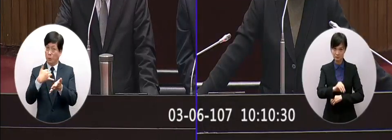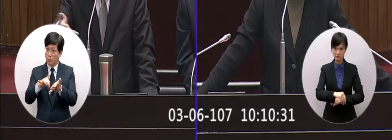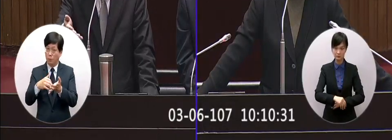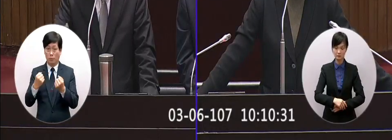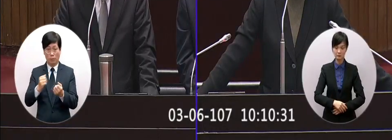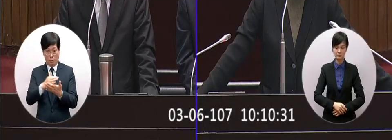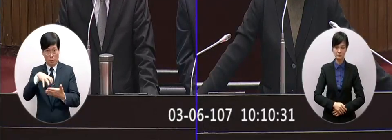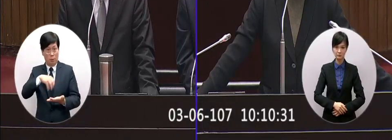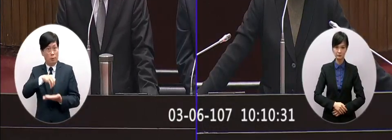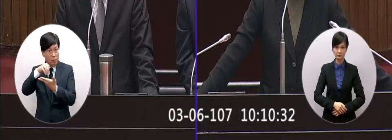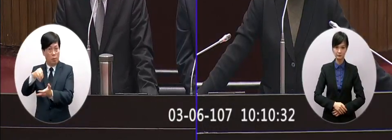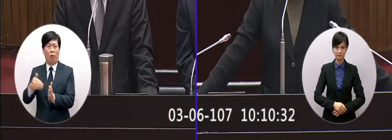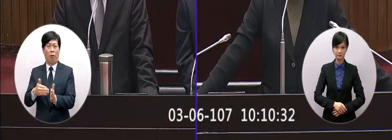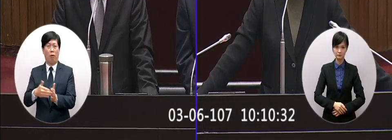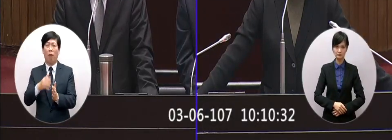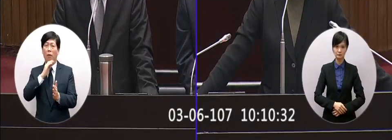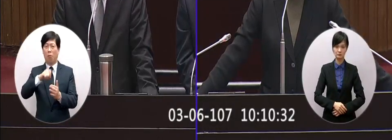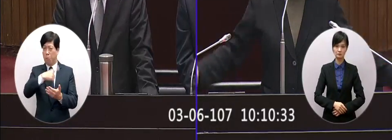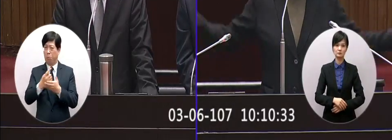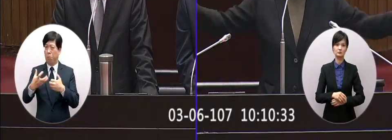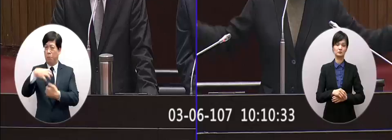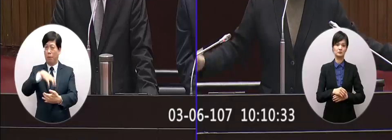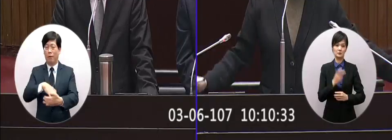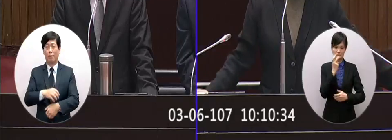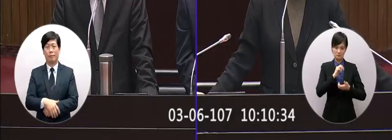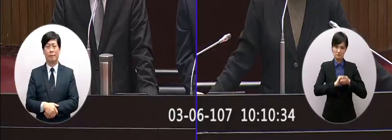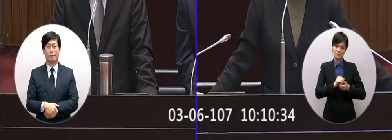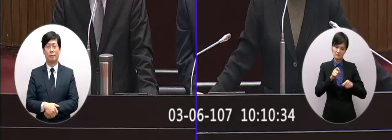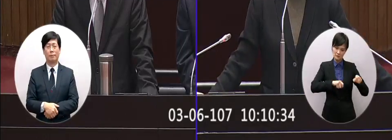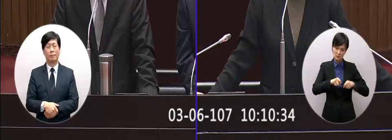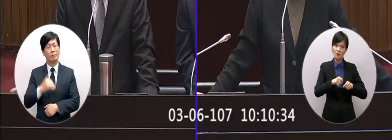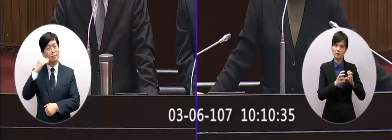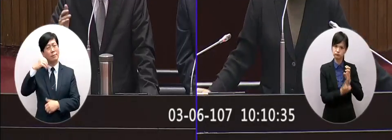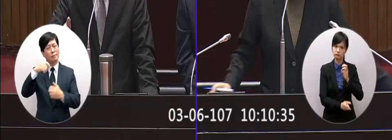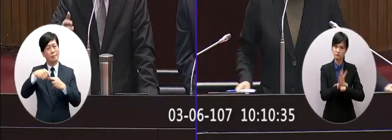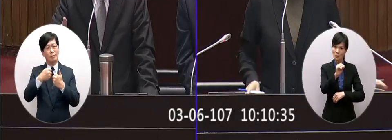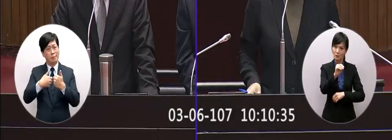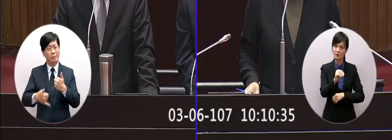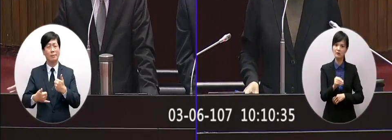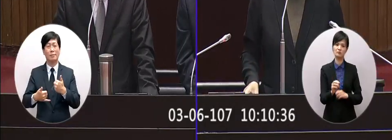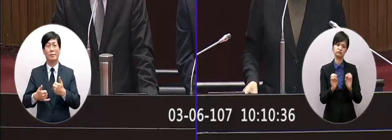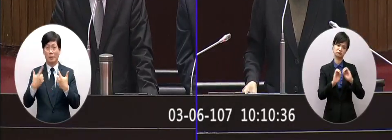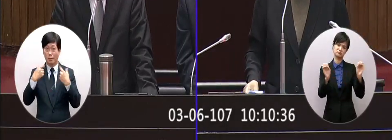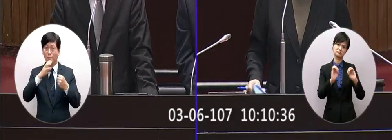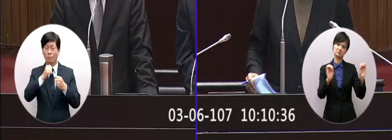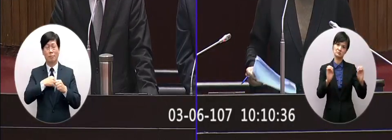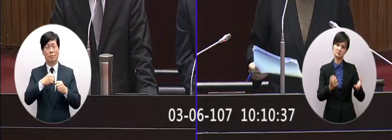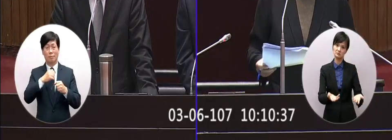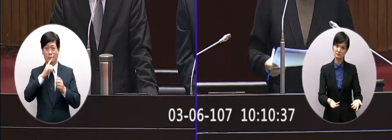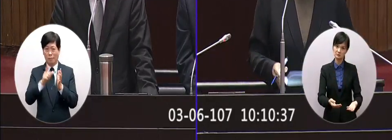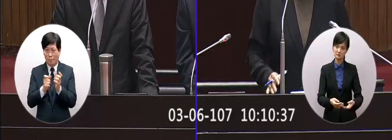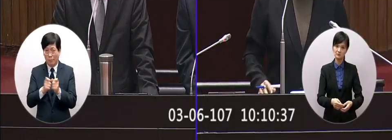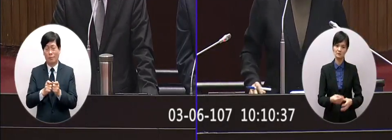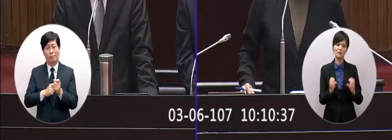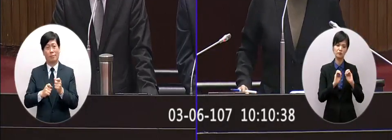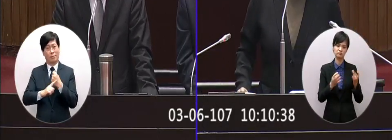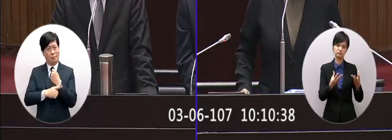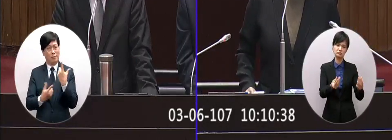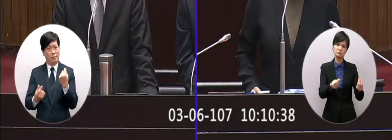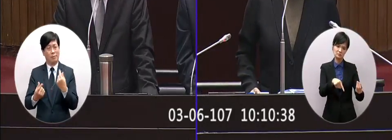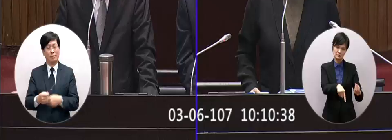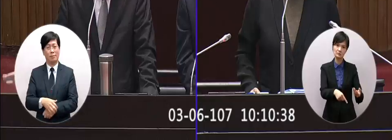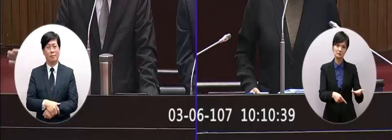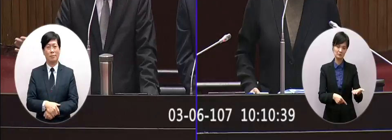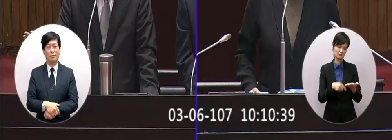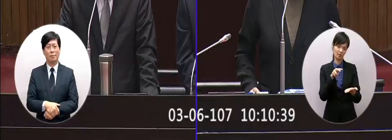算在里面送立法院审议，就等 于有没有核定计划？没有啊。 高委员，这个等于错失宪法律啊。 没有核定